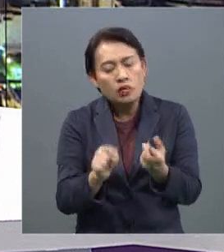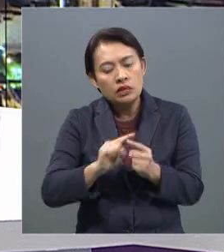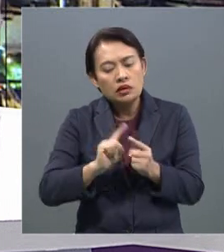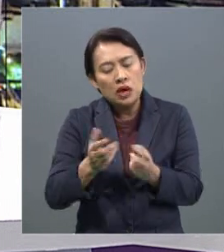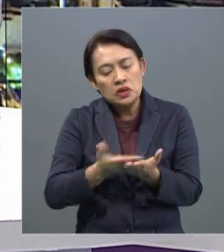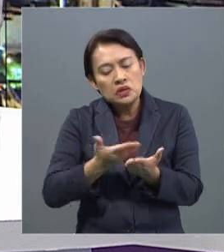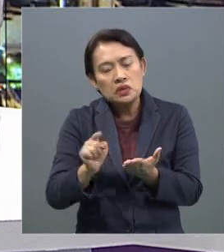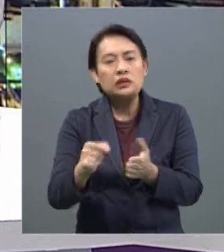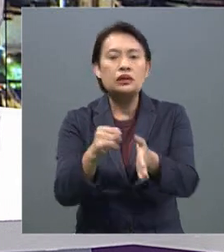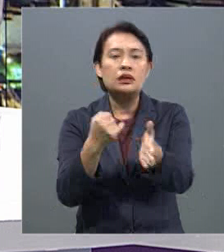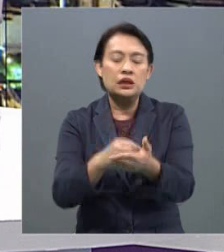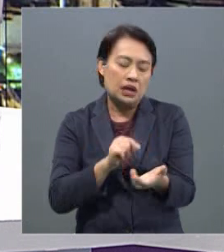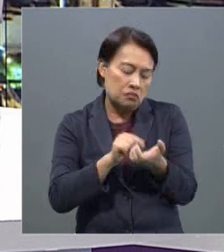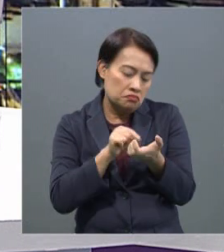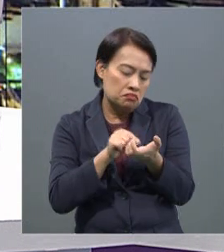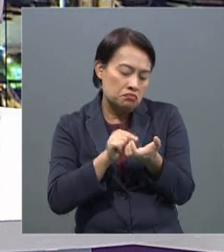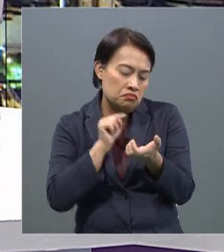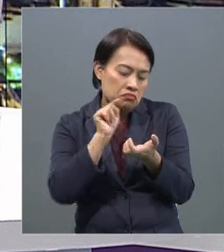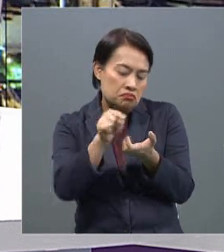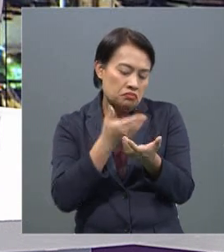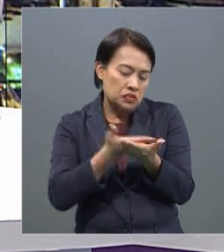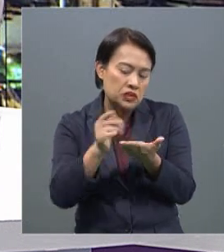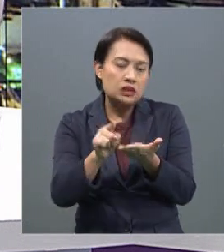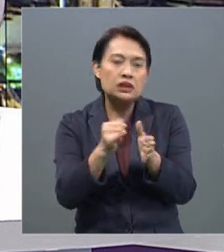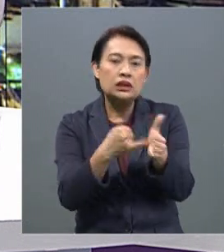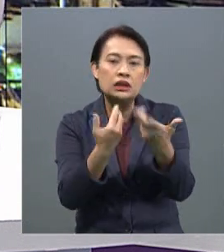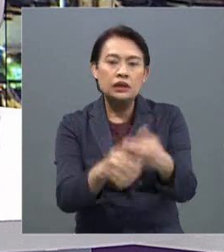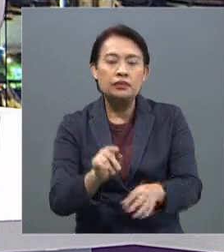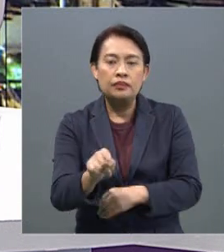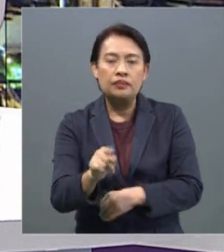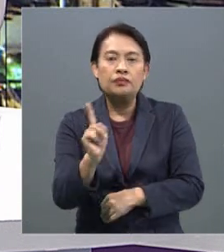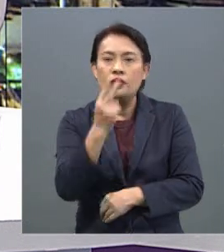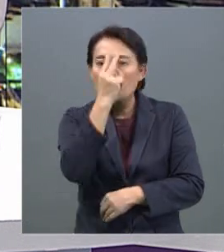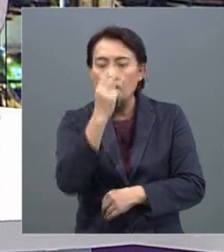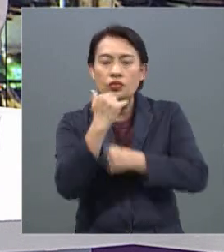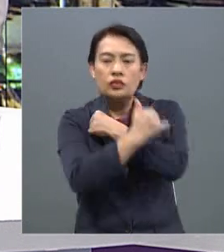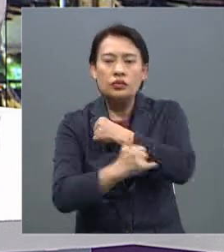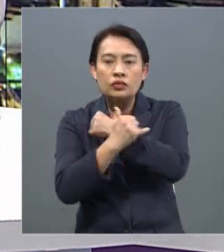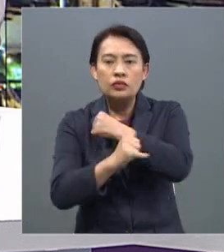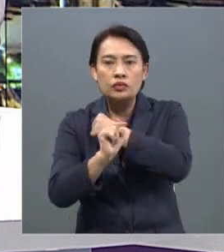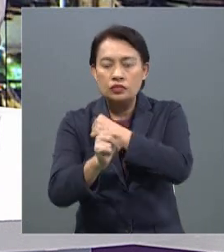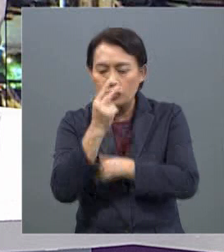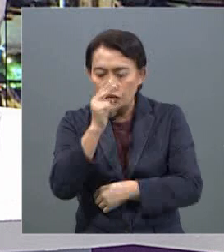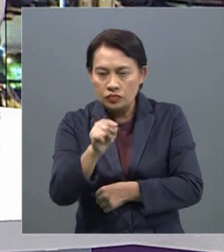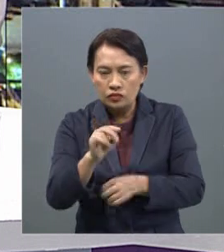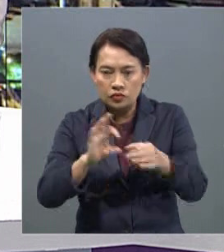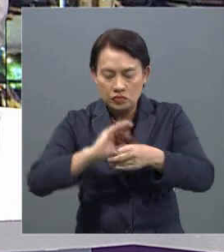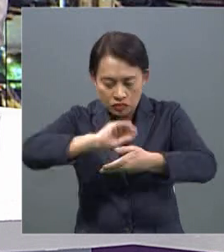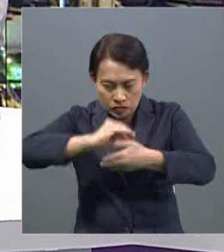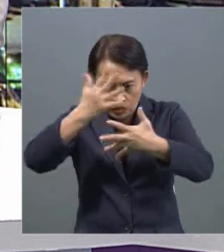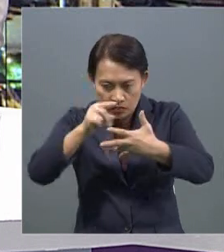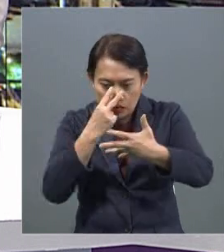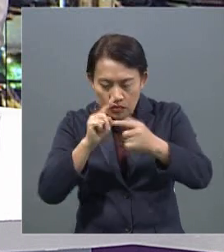ออนไลน์เยอะมากอยากกินอะไรนะคือต่างประเทศที่เขาดังๆฮิๆอะไรเนี่ยลองเสิร์ชออนไลน์ดูสิคนนโหเยอะ